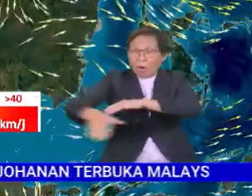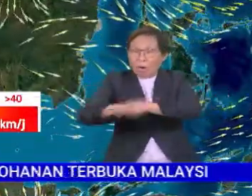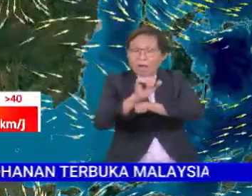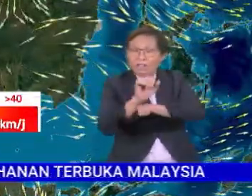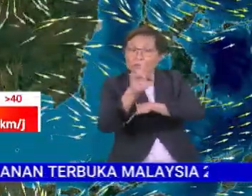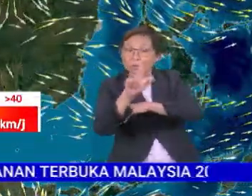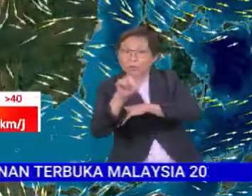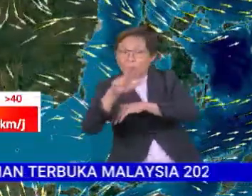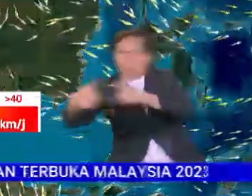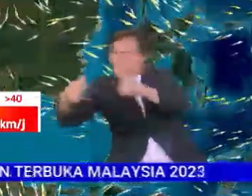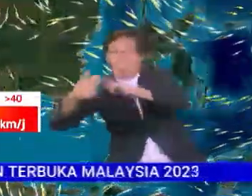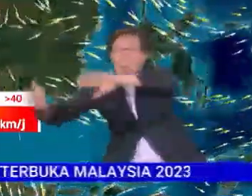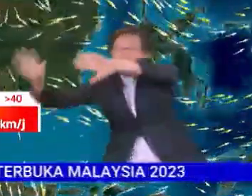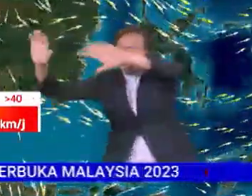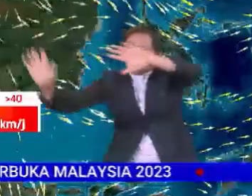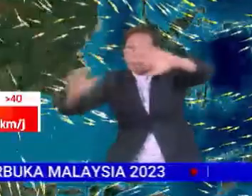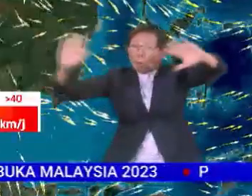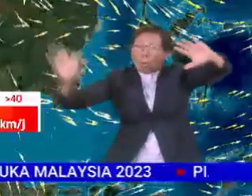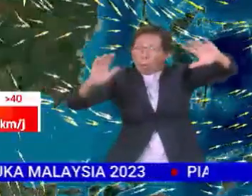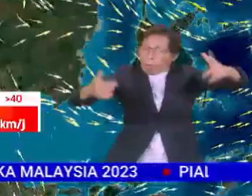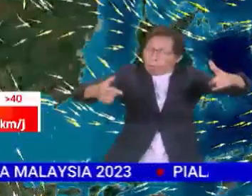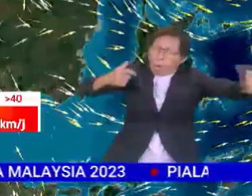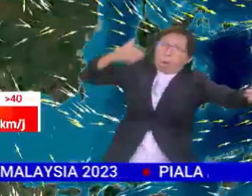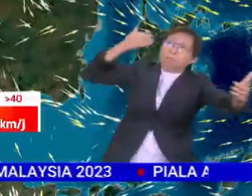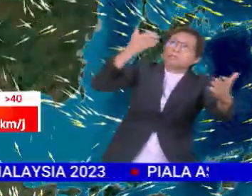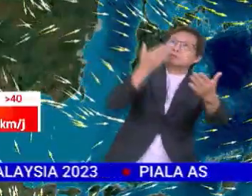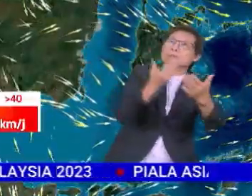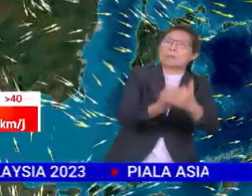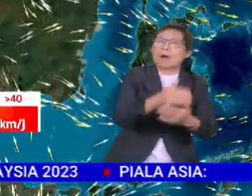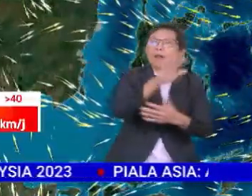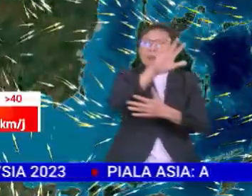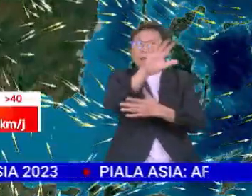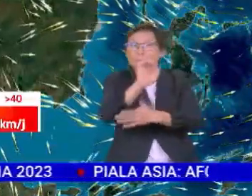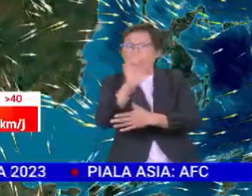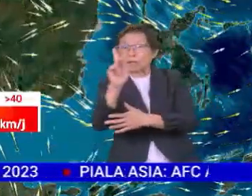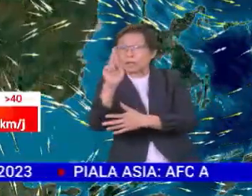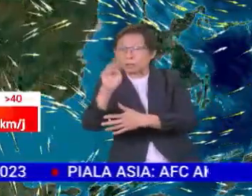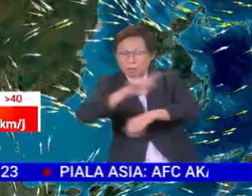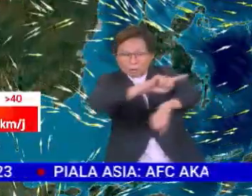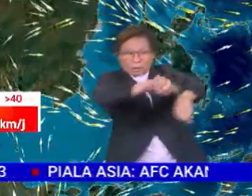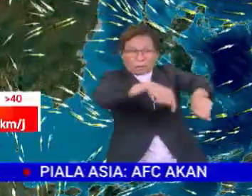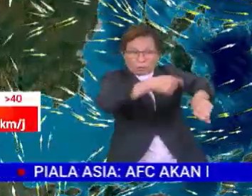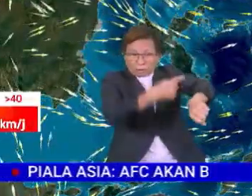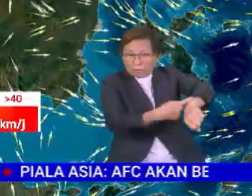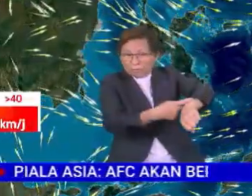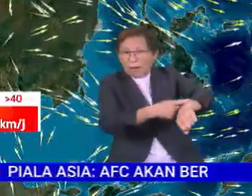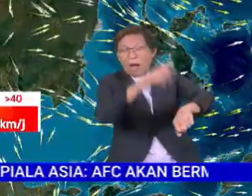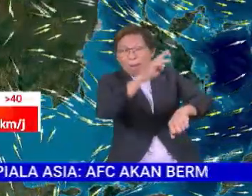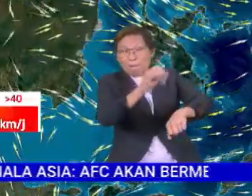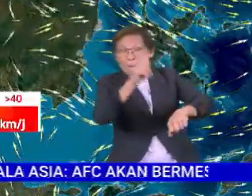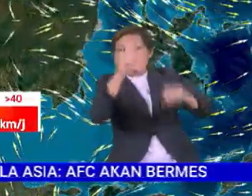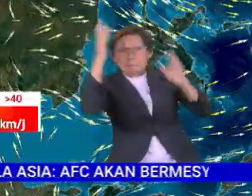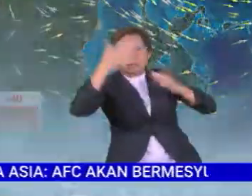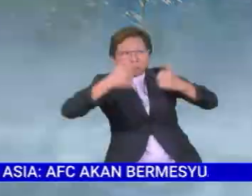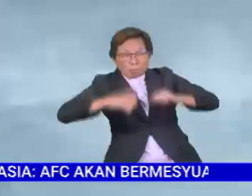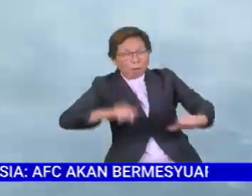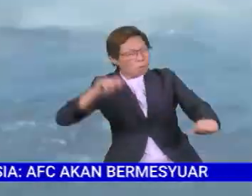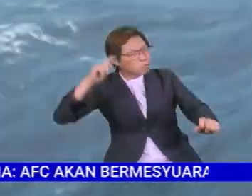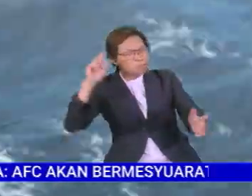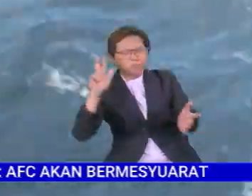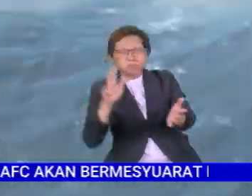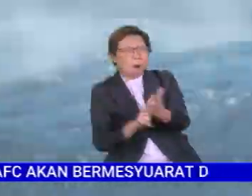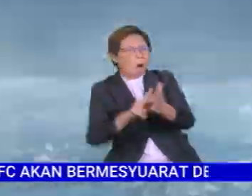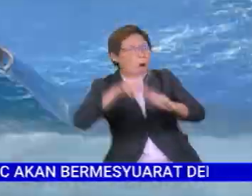Sulu, kelajuan angin adalah agak kencang, iaitu boleh mencapai sehingga 50 km sejam. Oleh itu, Met Malaysia masih lagi